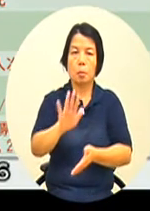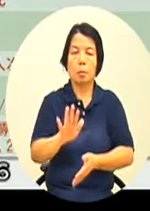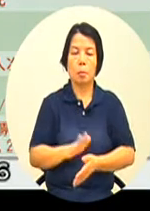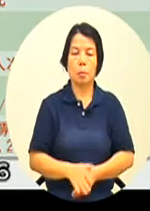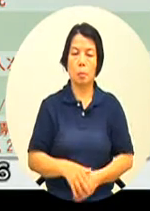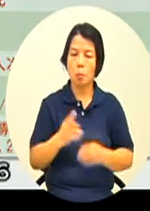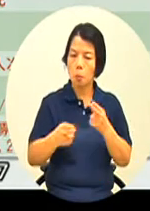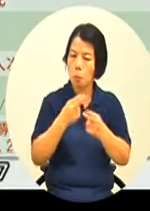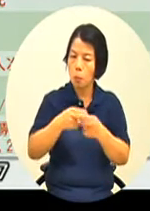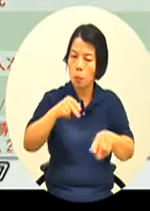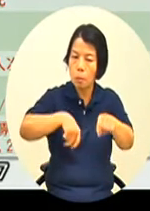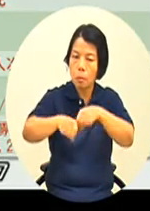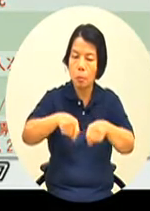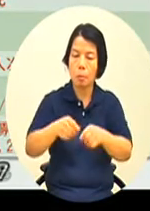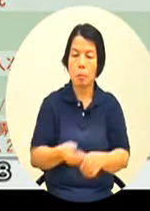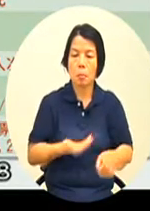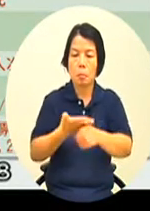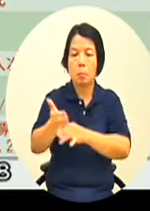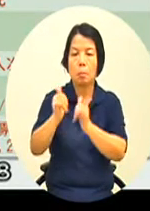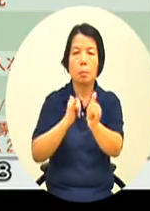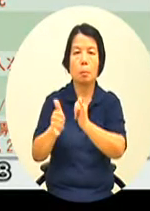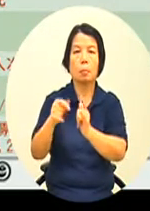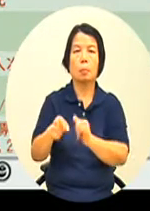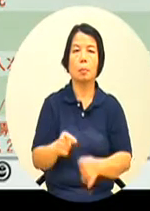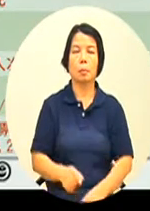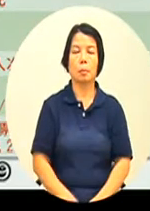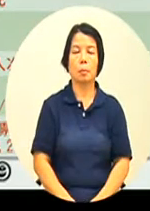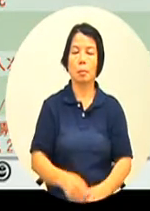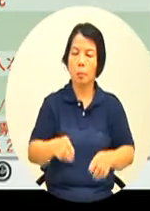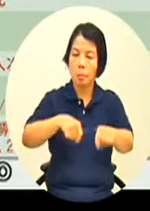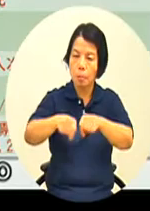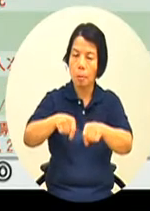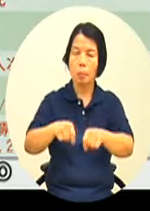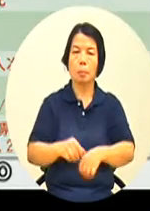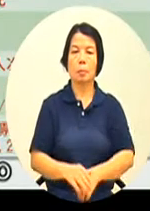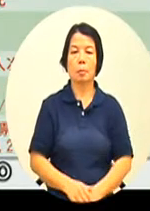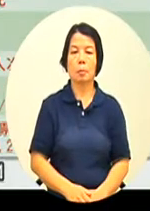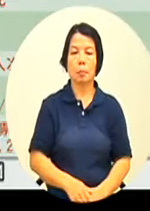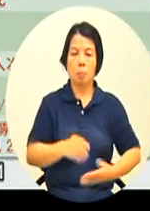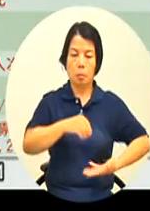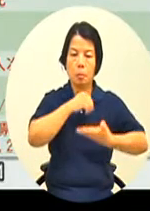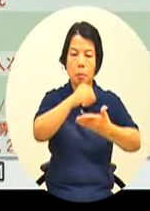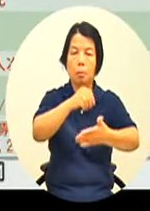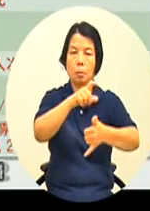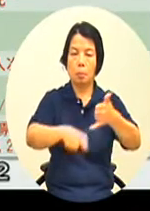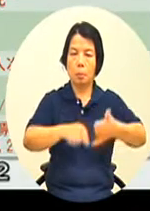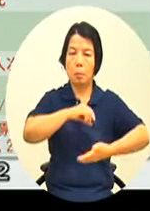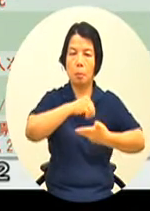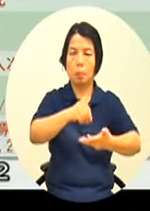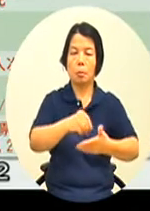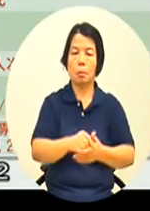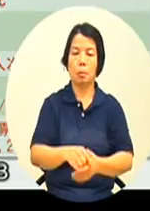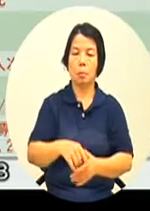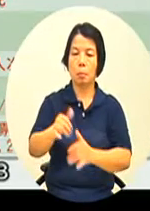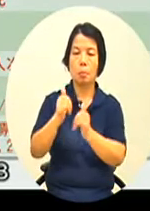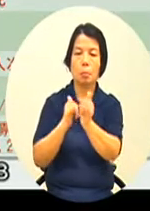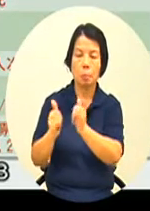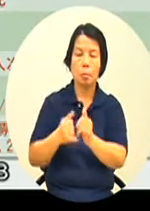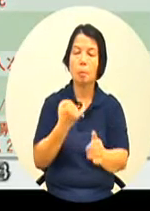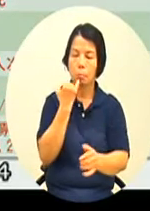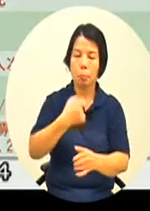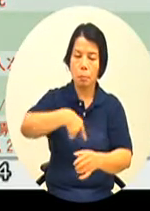要安怎规划，好当地的里民。来规划啊，提案啊，当地的里民哈，也、哦、来投